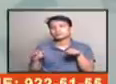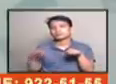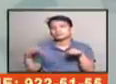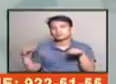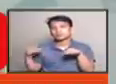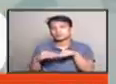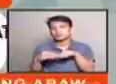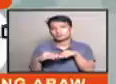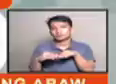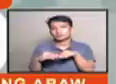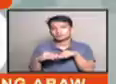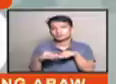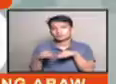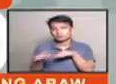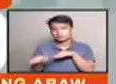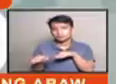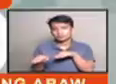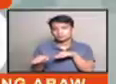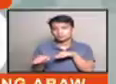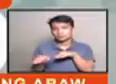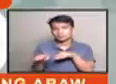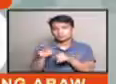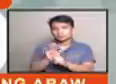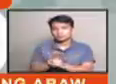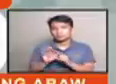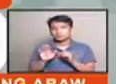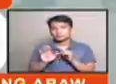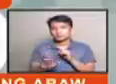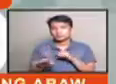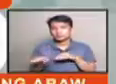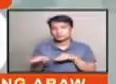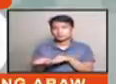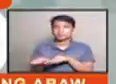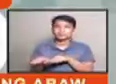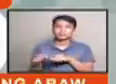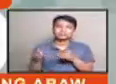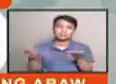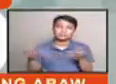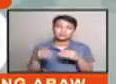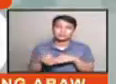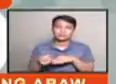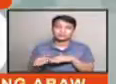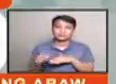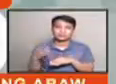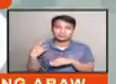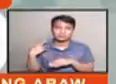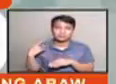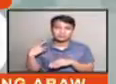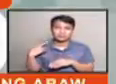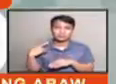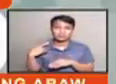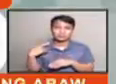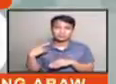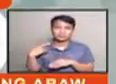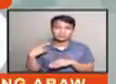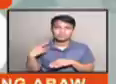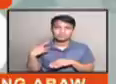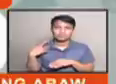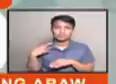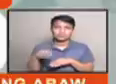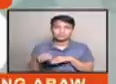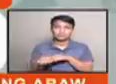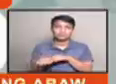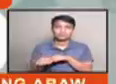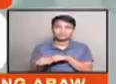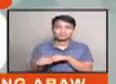Ngayon po, nag-full stop po siya sa right side. Kasi po daw po, at nakita naman talaga namin, naka-full